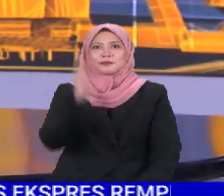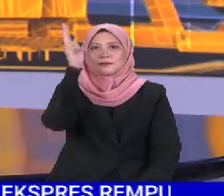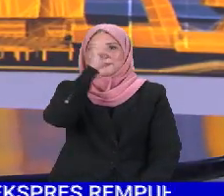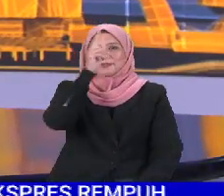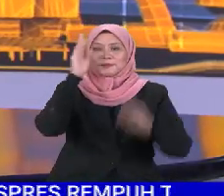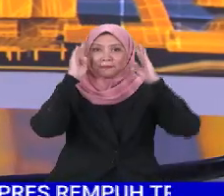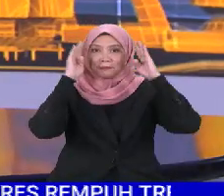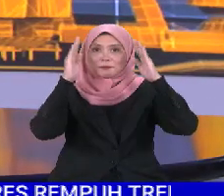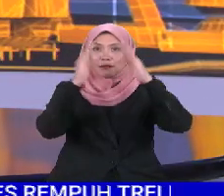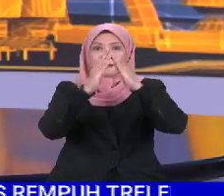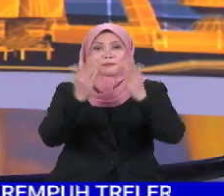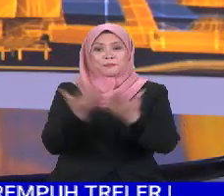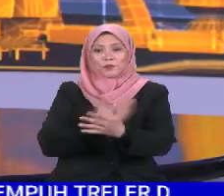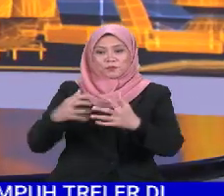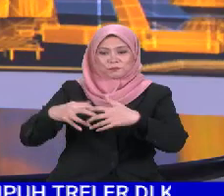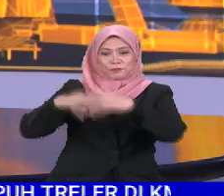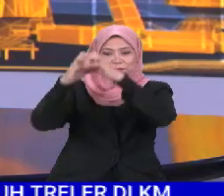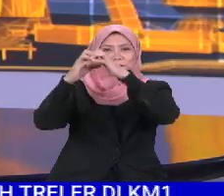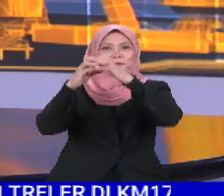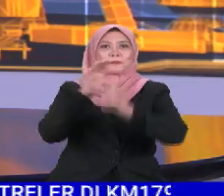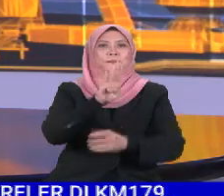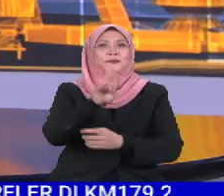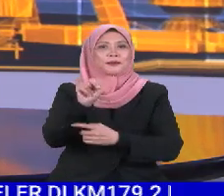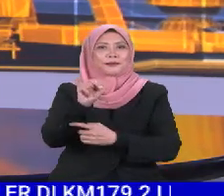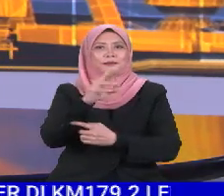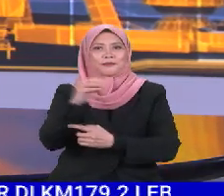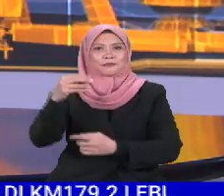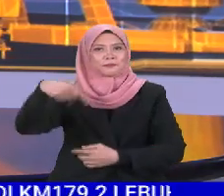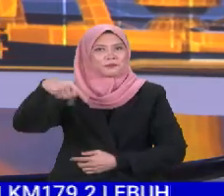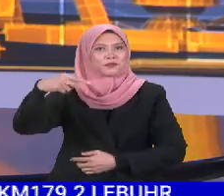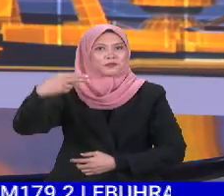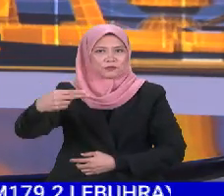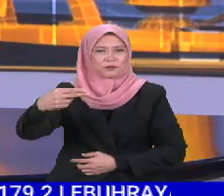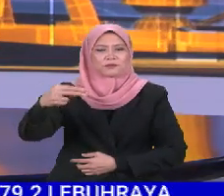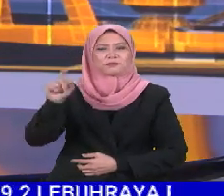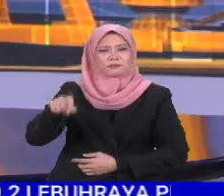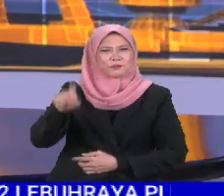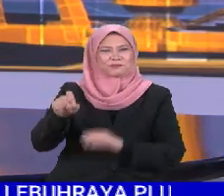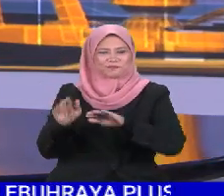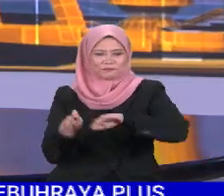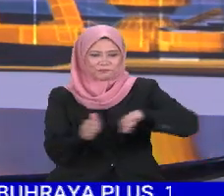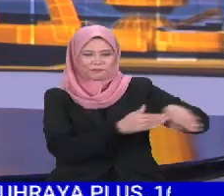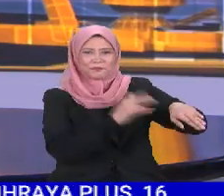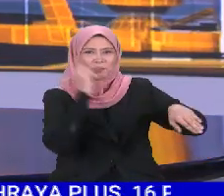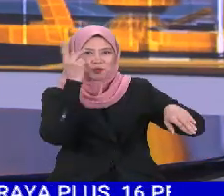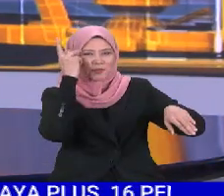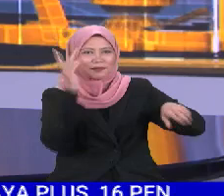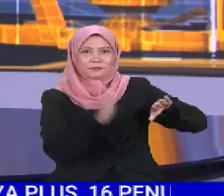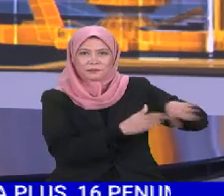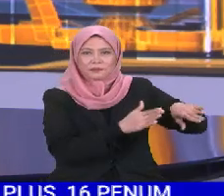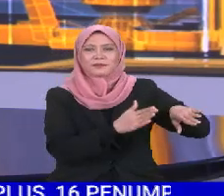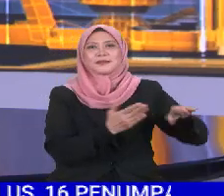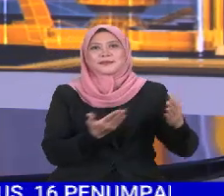Kerajaan Negeri Pahang yang baru dibentuk antara Barisan Nasional BN dan Pakatan Harapan PH perlu mengetepikan ideologi serta